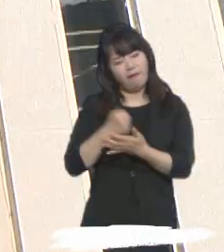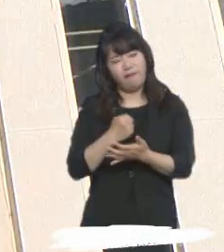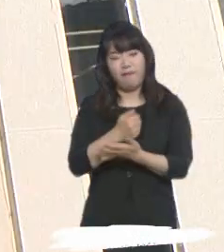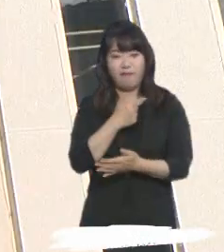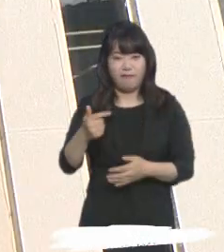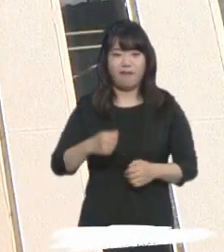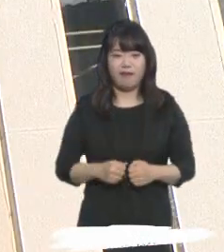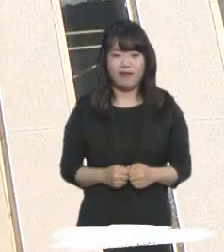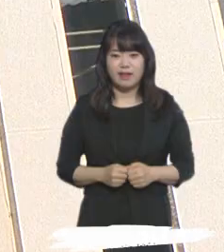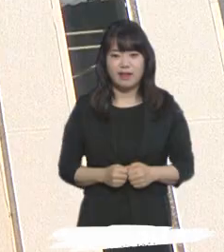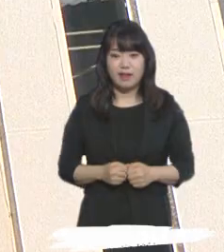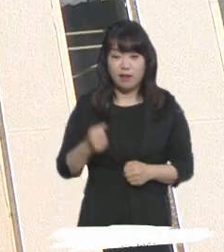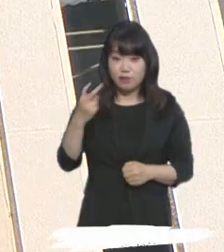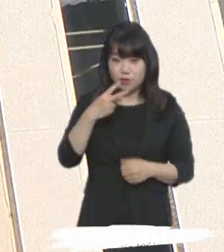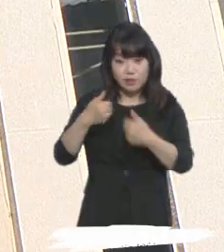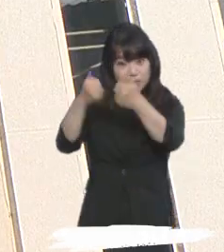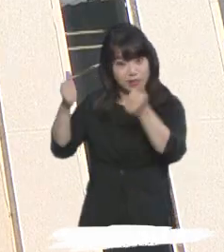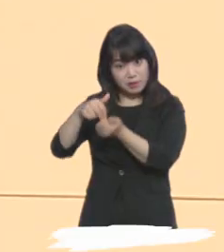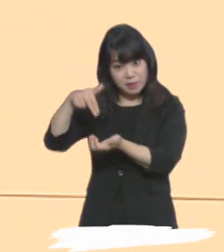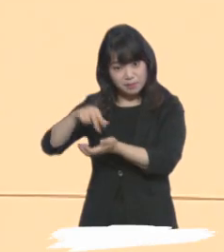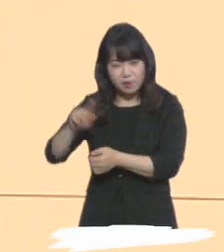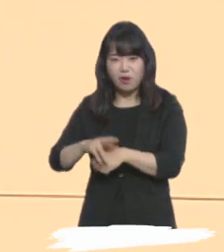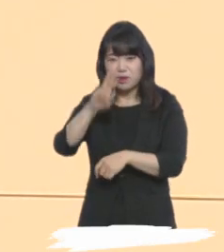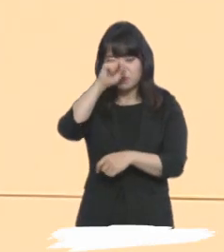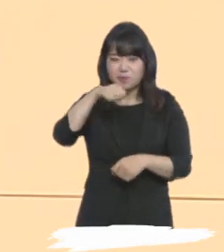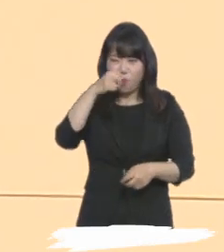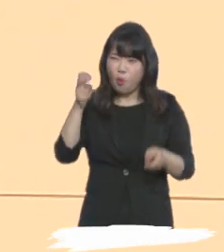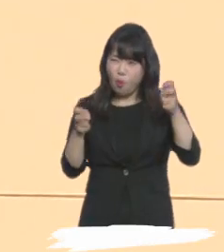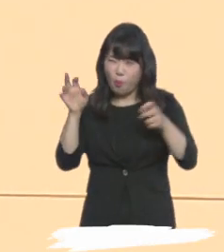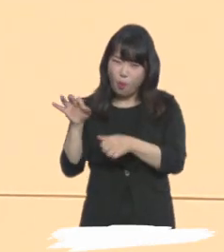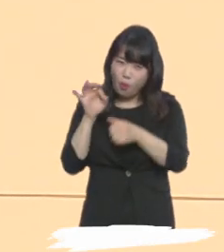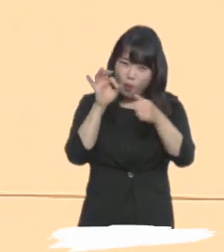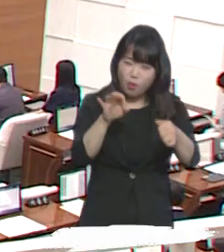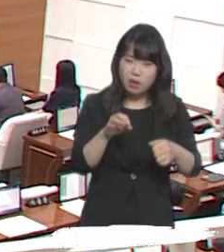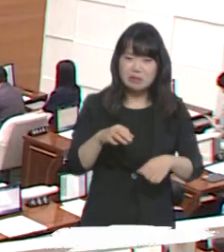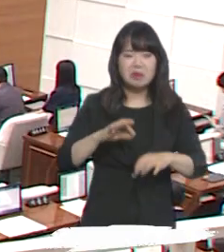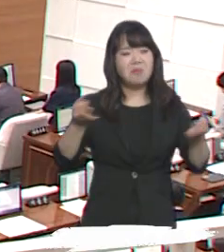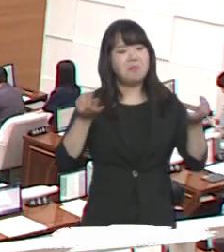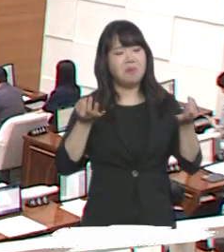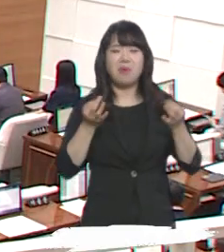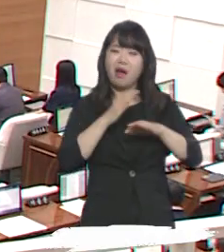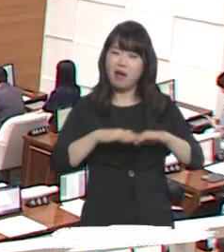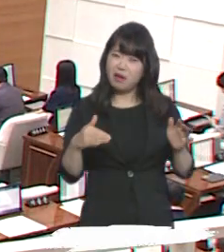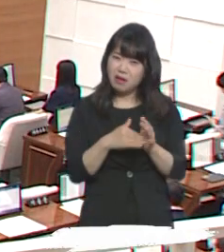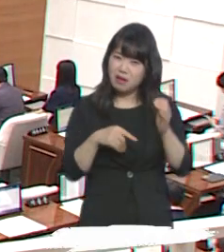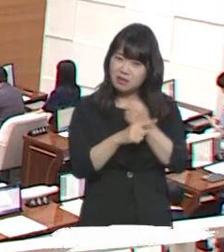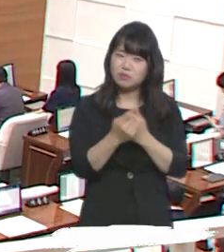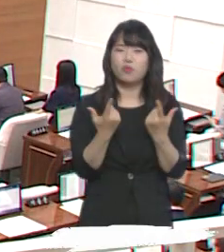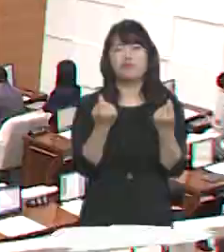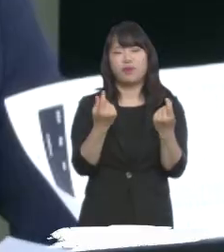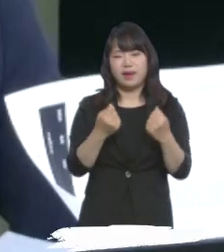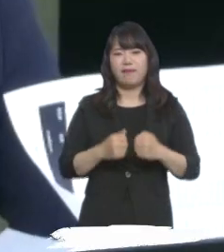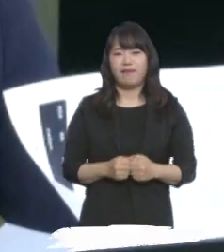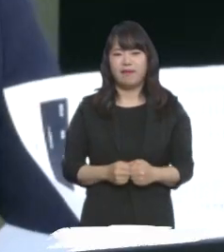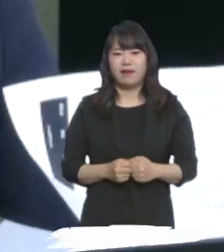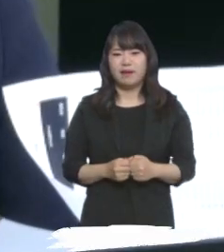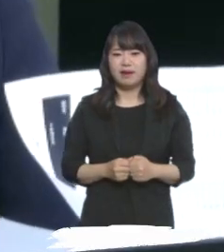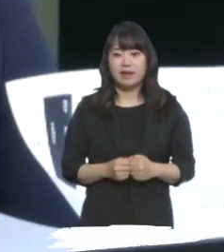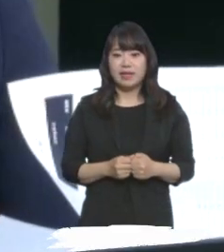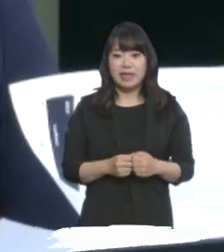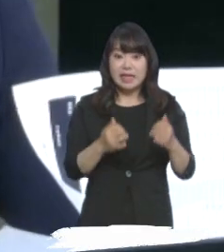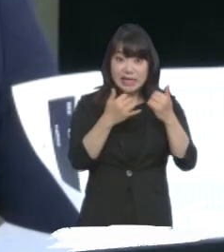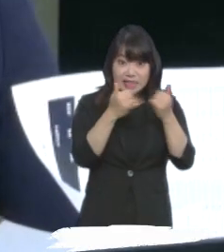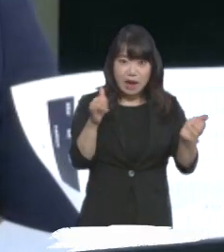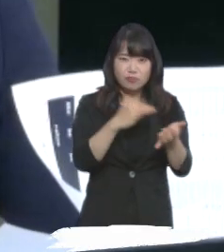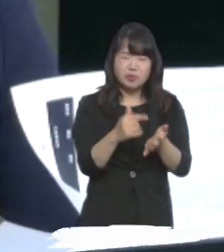유감스럽고요. 의회에서도 역시 급식 로봇 투입이 일종의 보여주기식이 아니냐는 지적이 나오고 있습니다. 인원이 말도 안